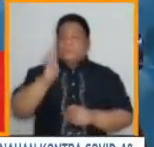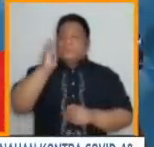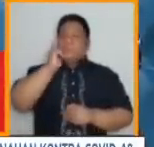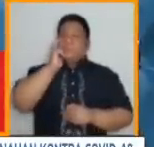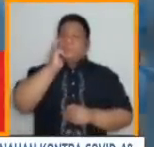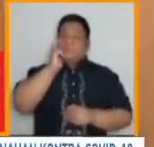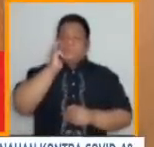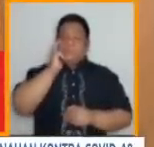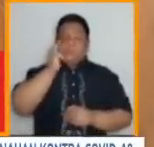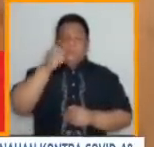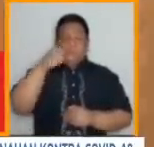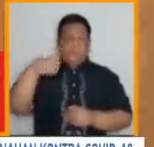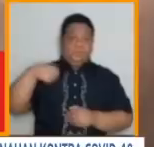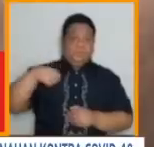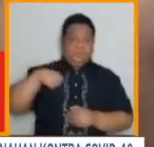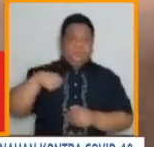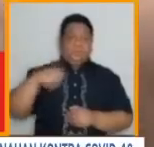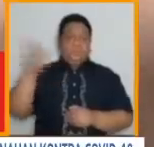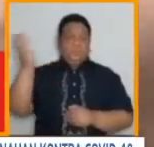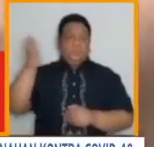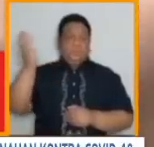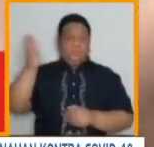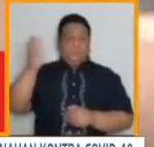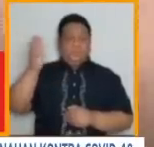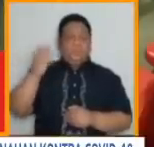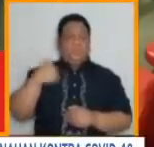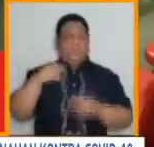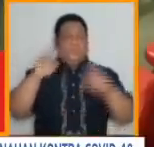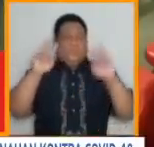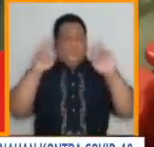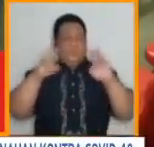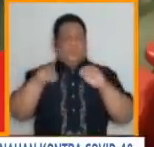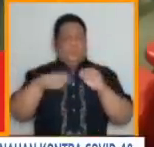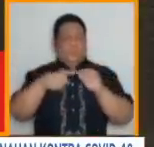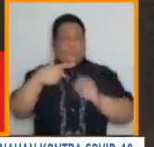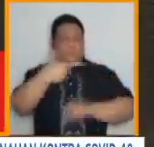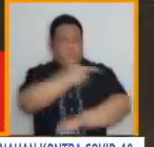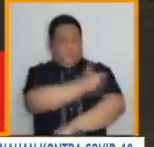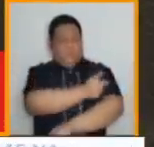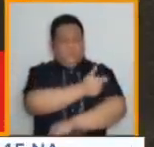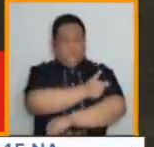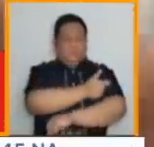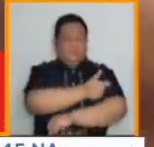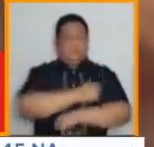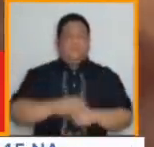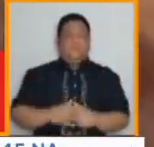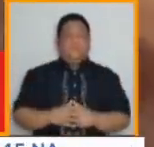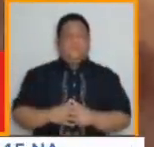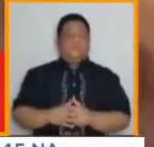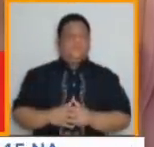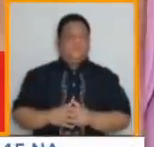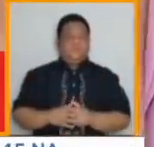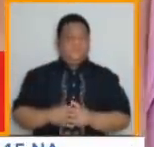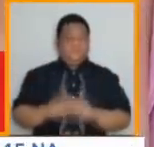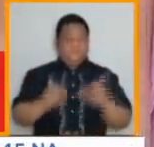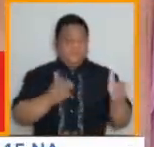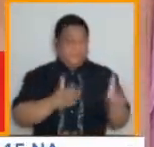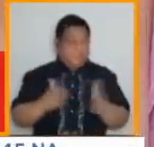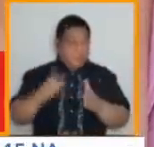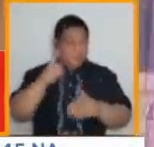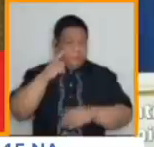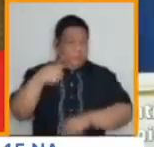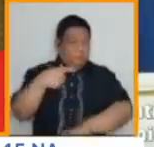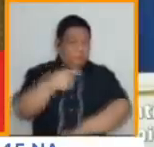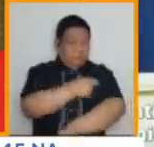ang mga hamong kinakaharap ng bansa sa vaccine hesitancy. Ang isang plano para pabilisin pang rollout ay ang tatlong araw na National Vaccination